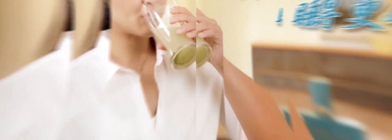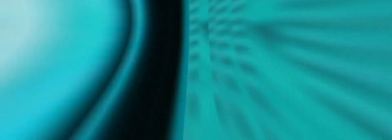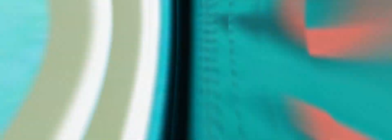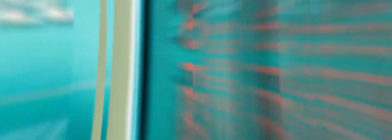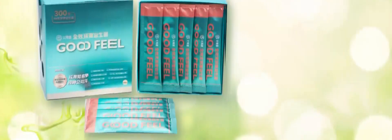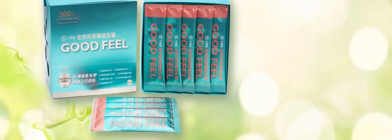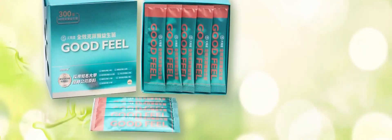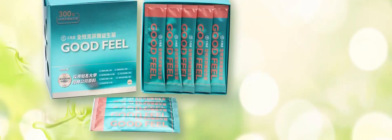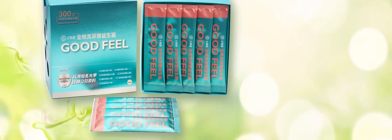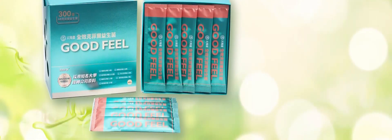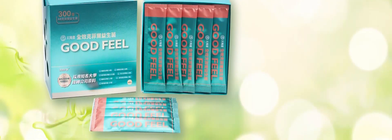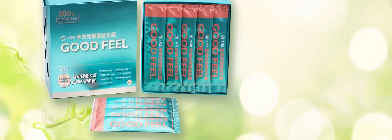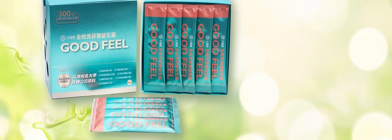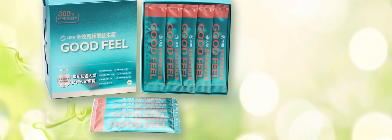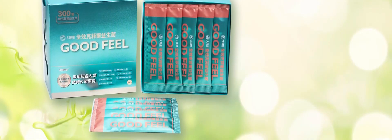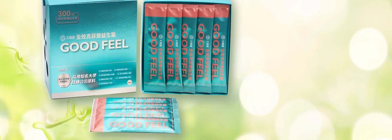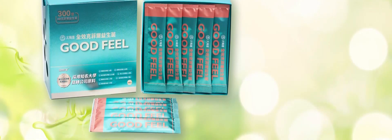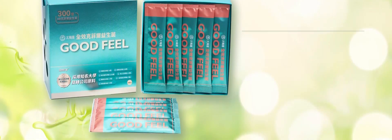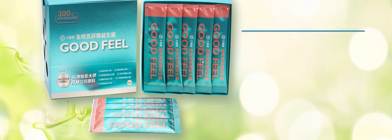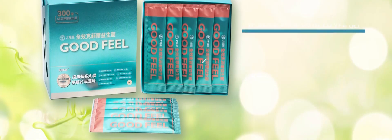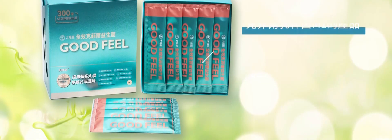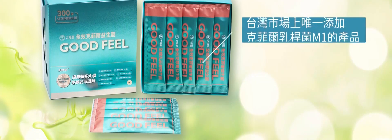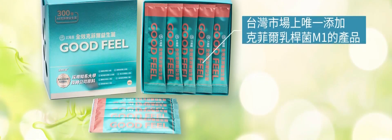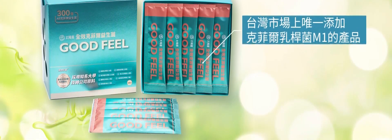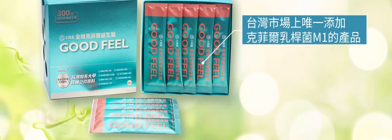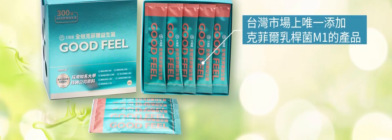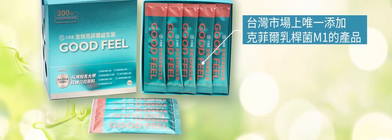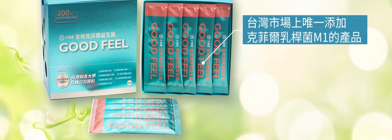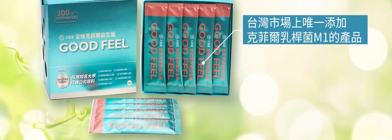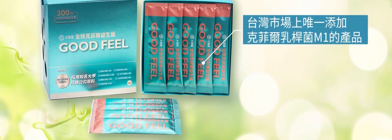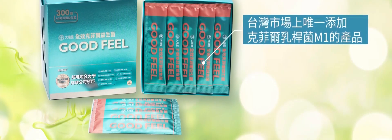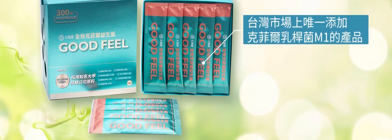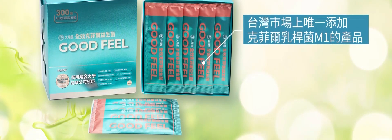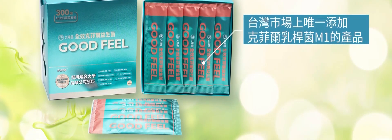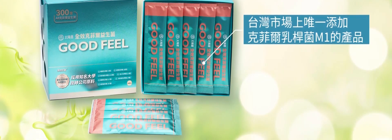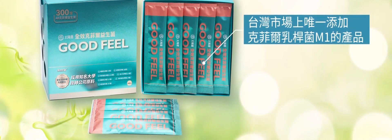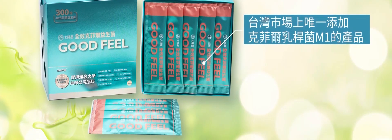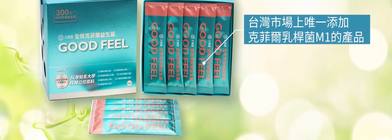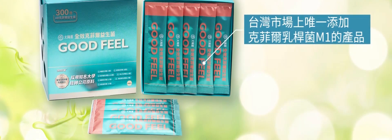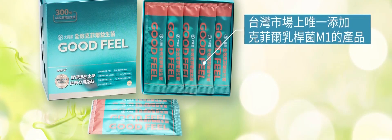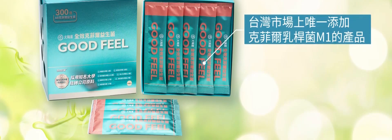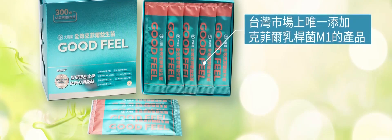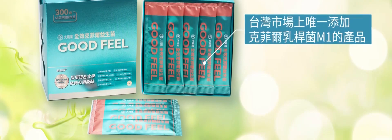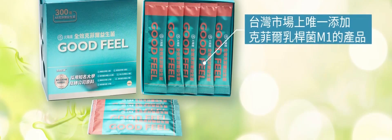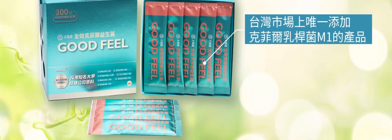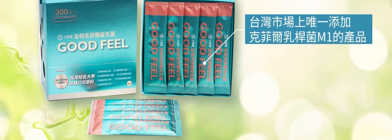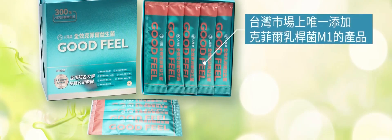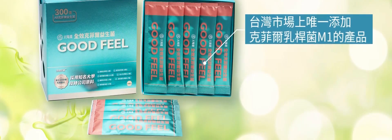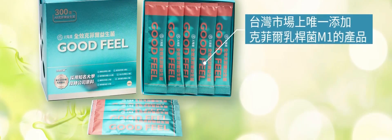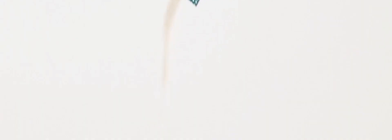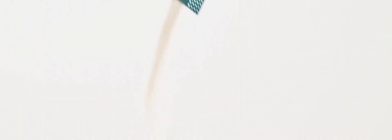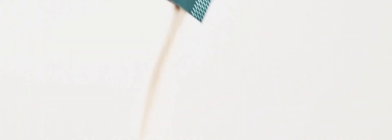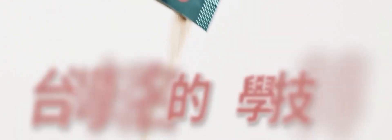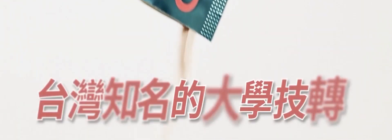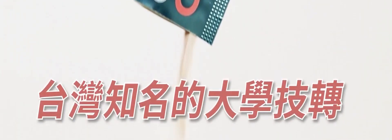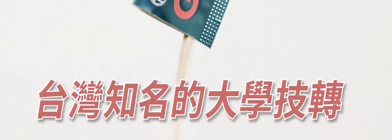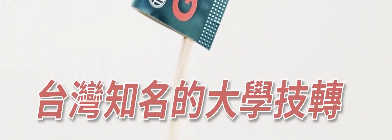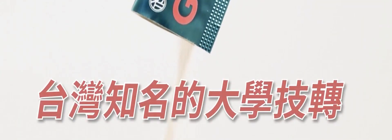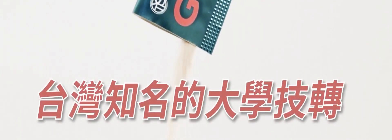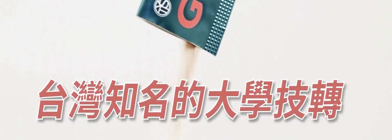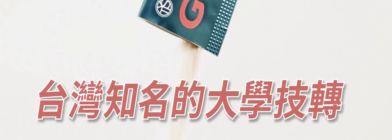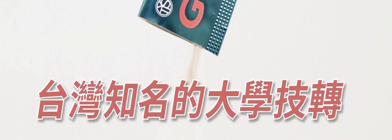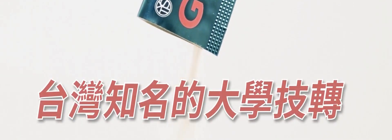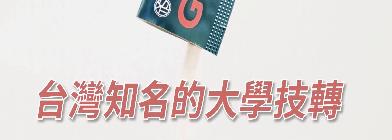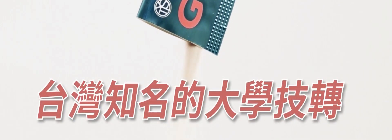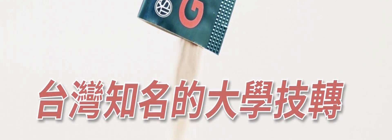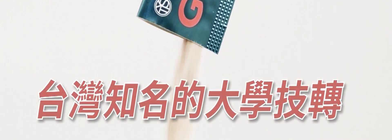好。太阳星全效克菲尔益生菌也是台湾市场上唯一添加克菲尔乳杆菌 M1 的产品。这是由台湾知名的